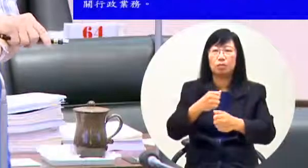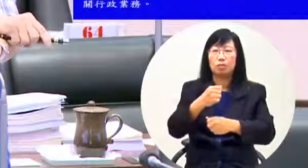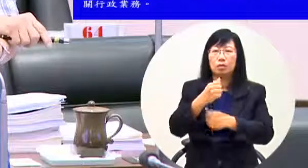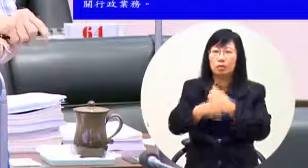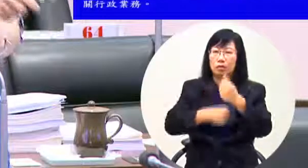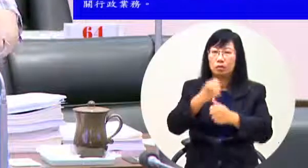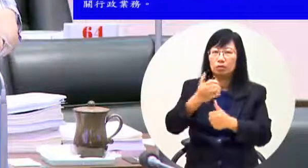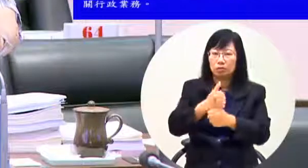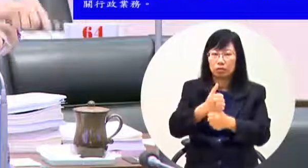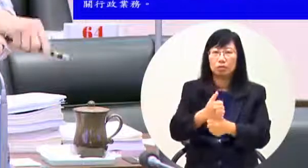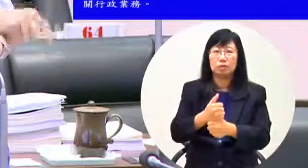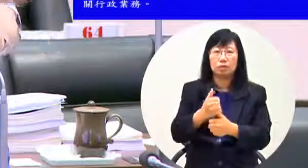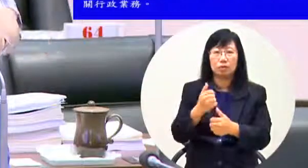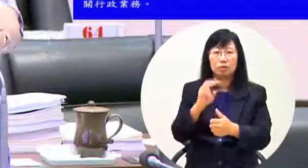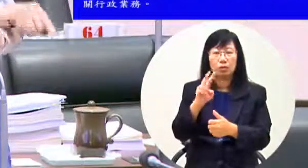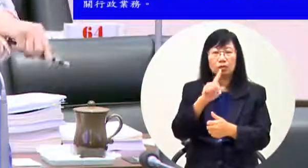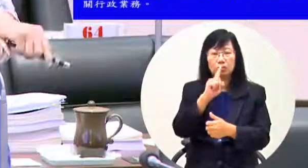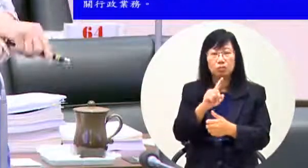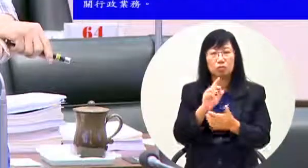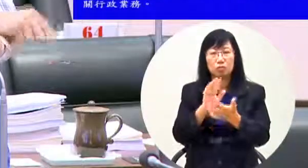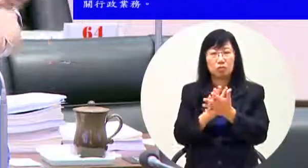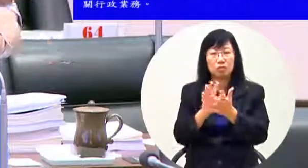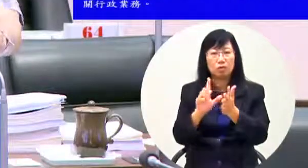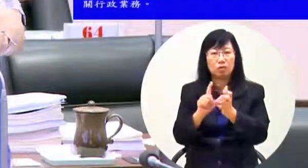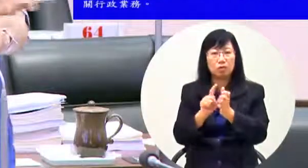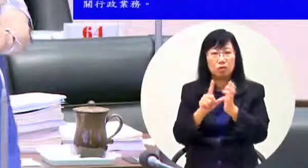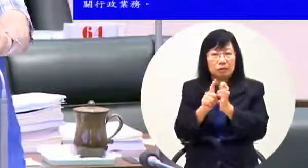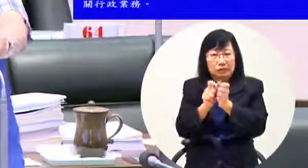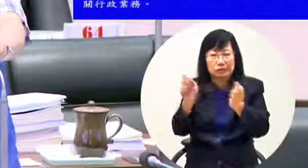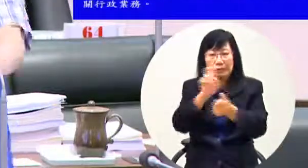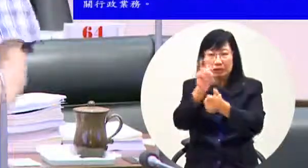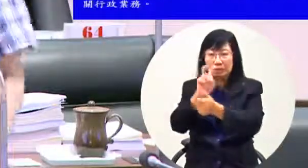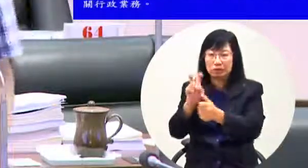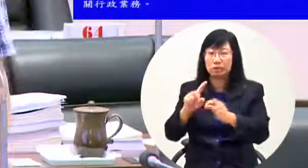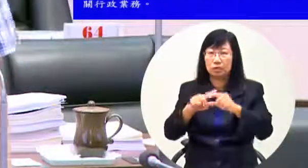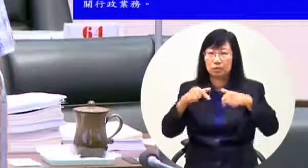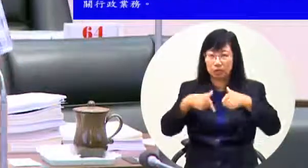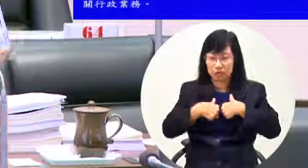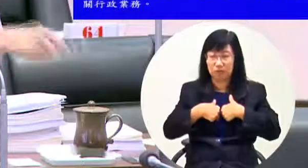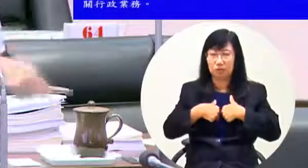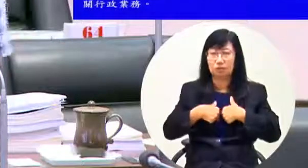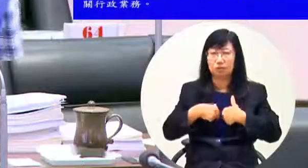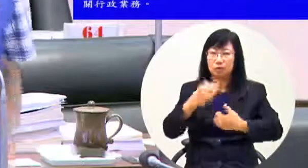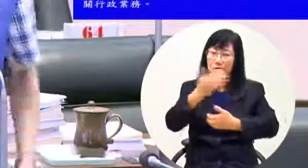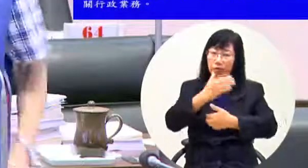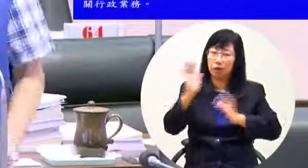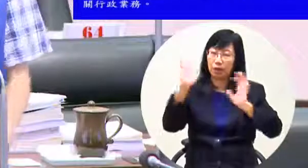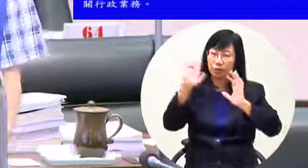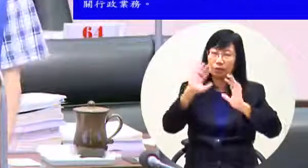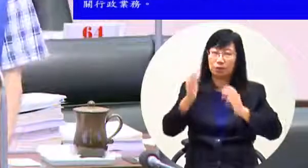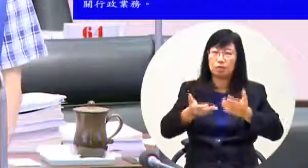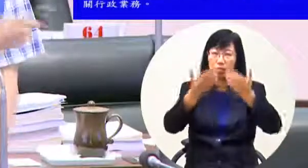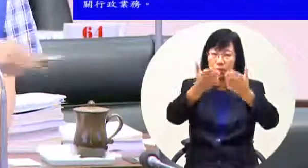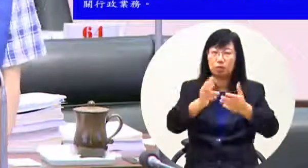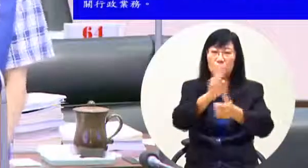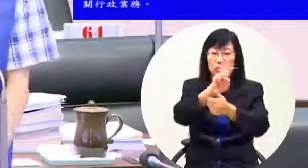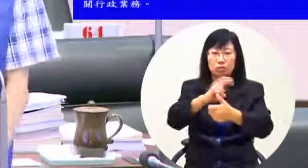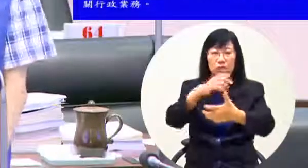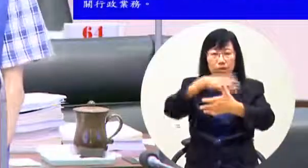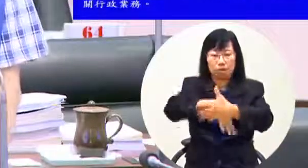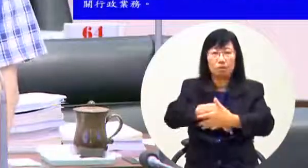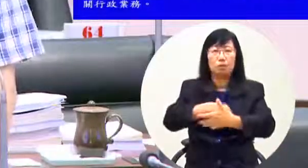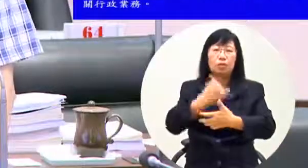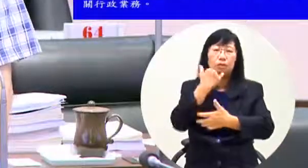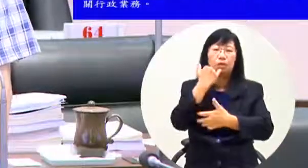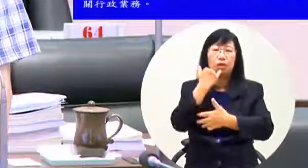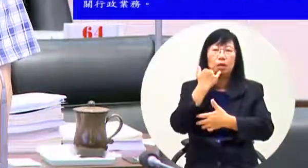么这个育儿托儿托婴中心什么都可以在里面。从小到大，从幼到老